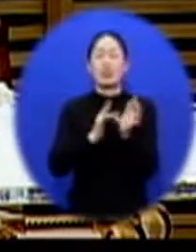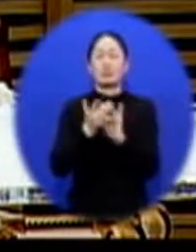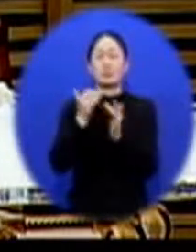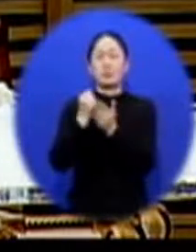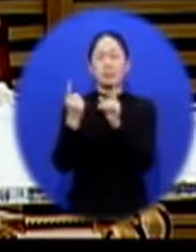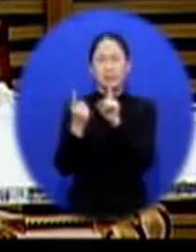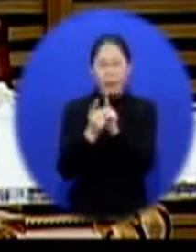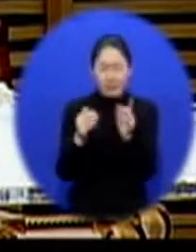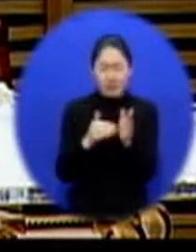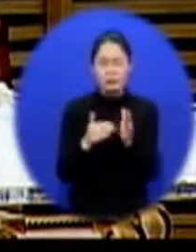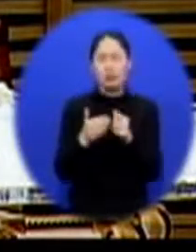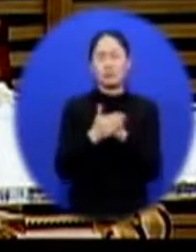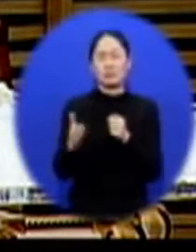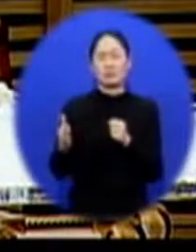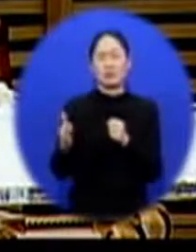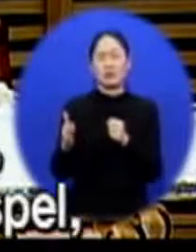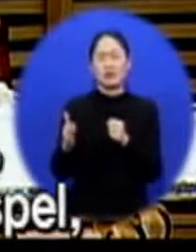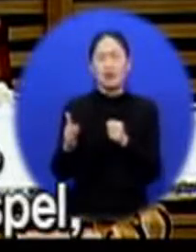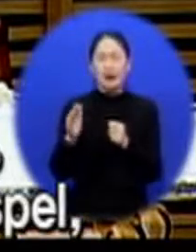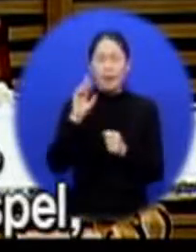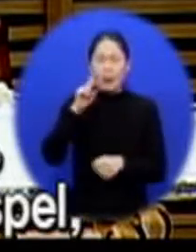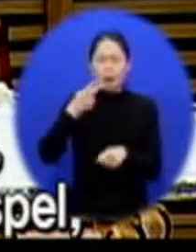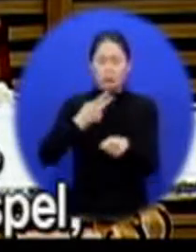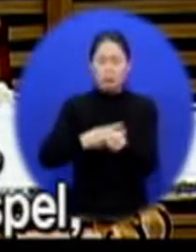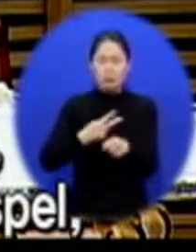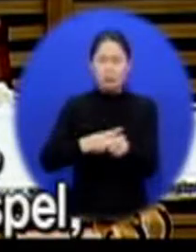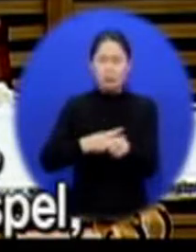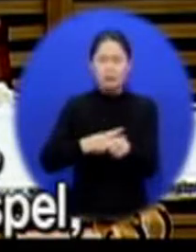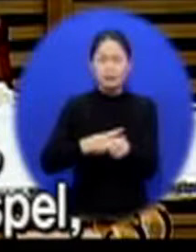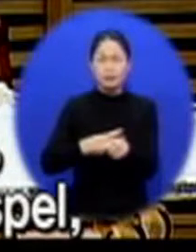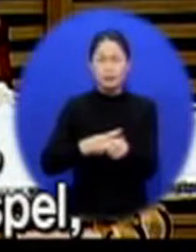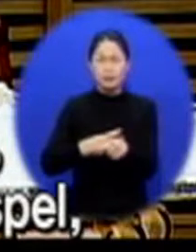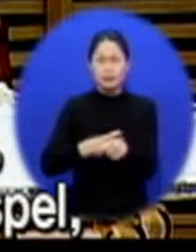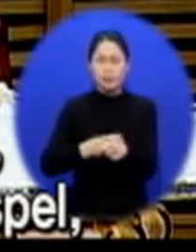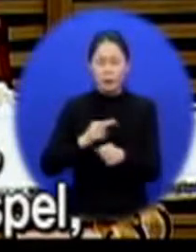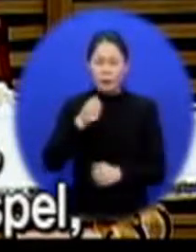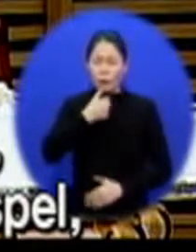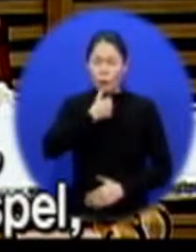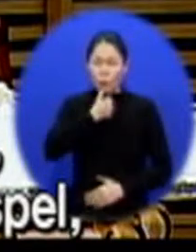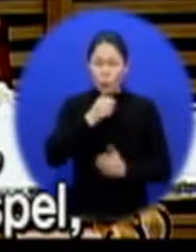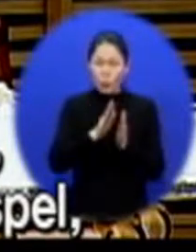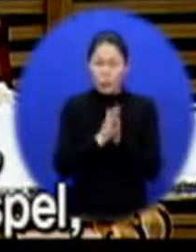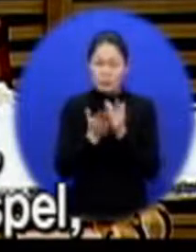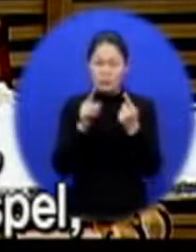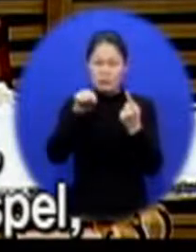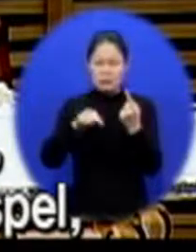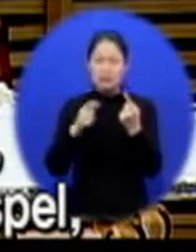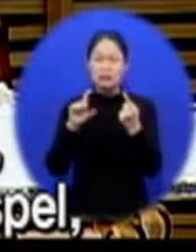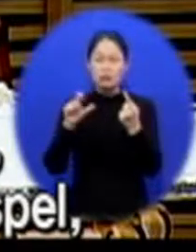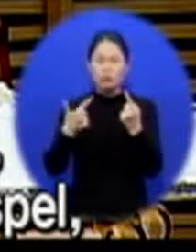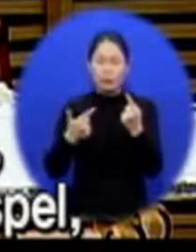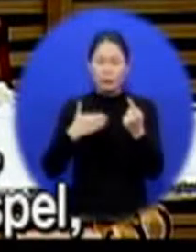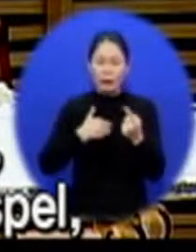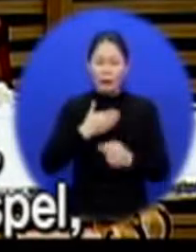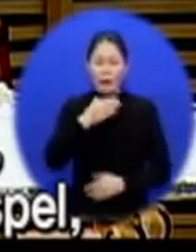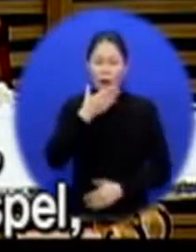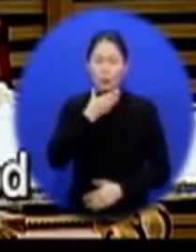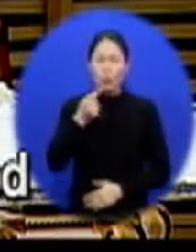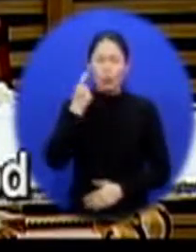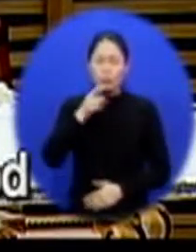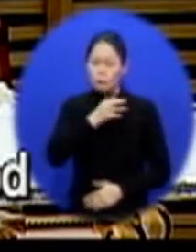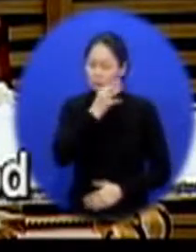만나기 때문입니다 그래서 사도 바울은 로마서 1장 16절에 내가 복음을 부끄러워하지 아니하노니